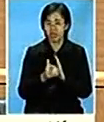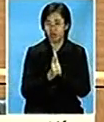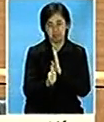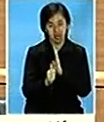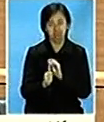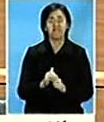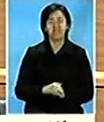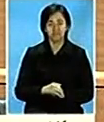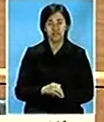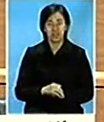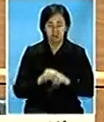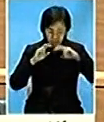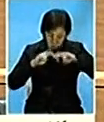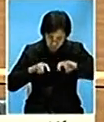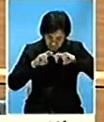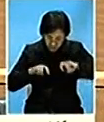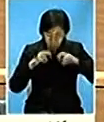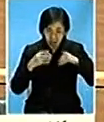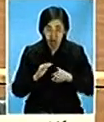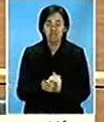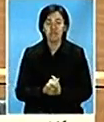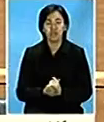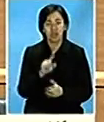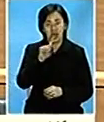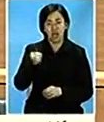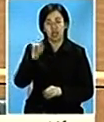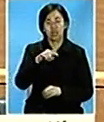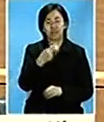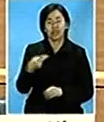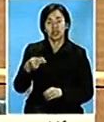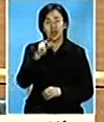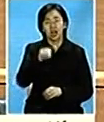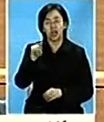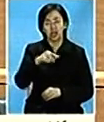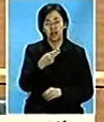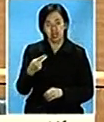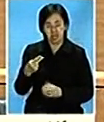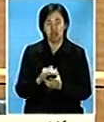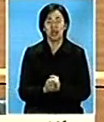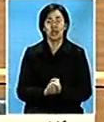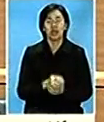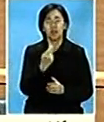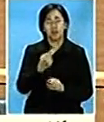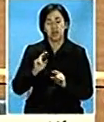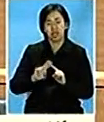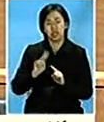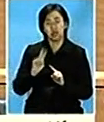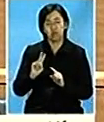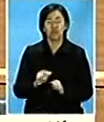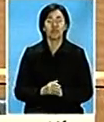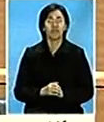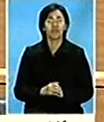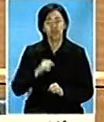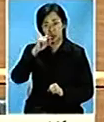สำหรับประเทศที่ทำการวิจัยเนี่ยเป็นประเทศที่ใช้ภาษาอังกฤษเป็นภาษาลองนะครับอันนี้ของเ